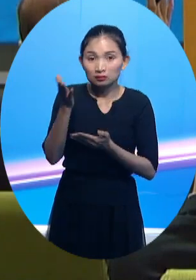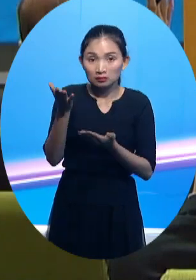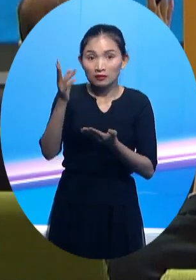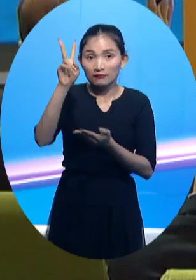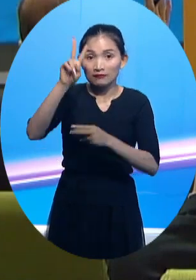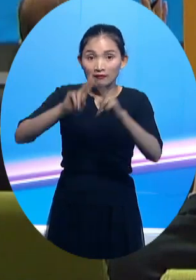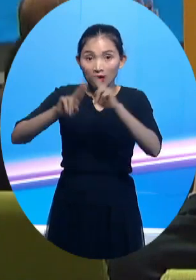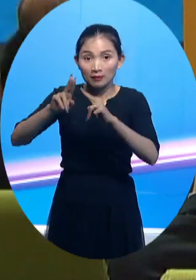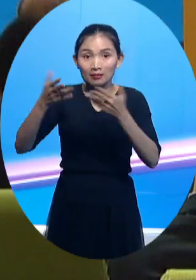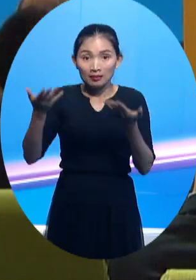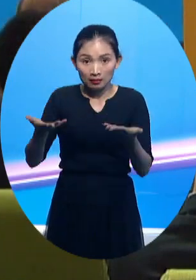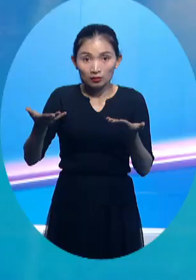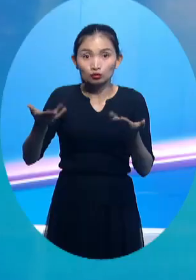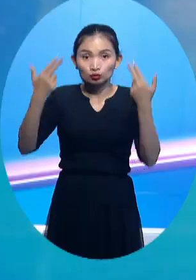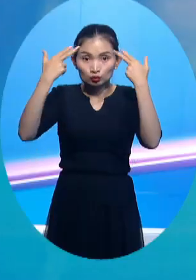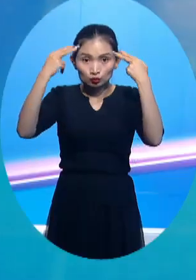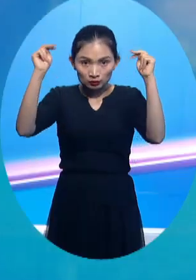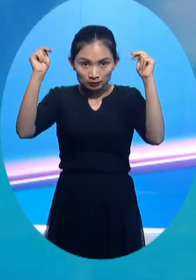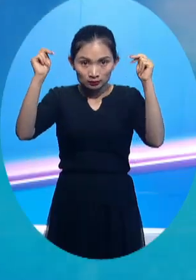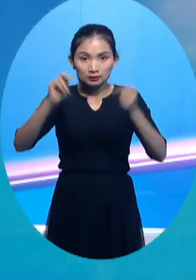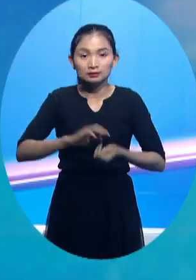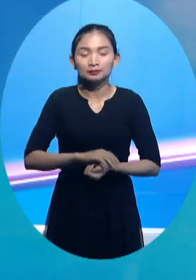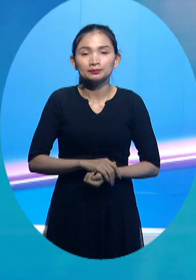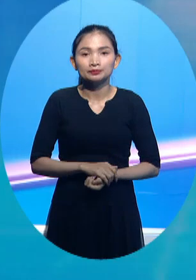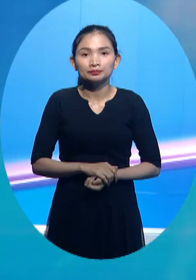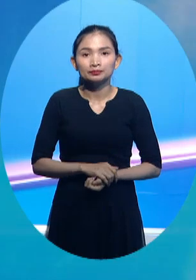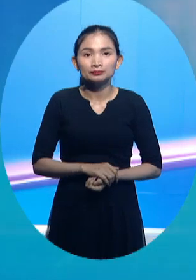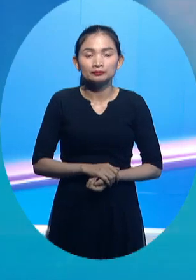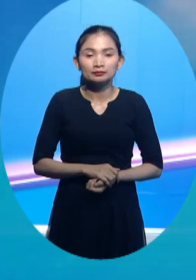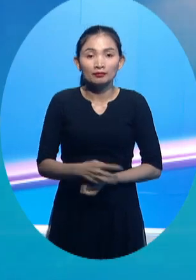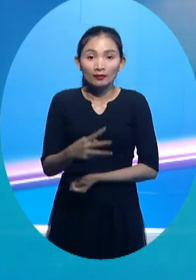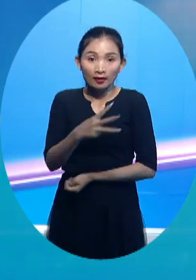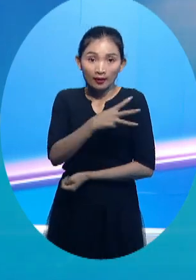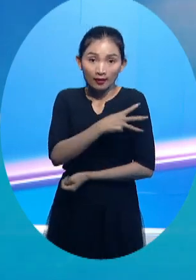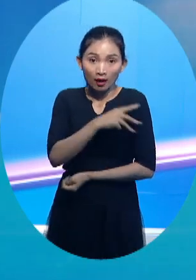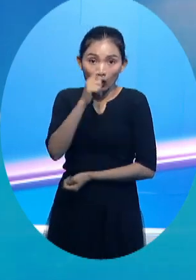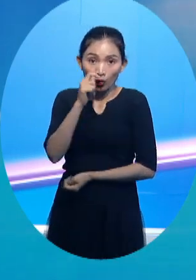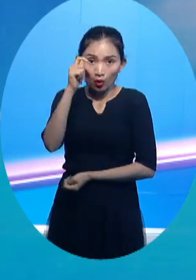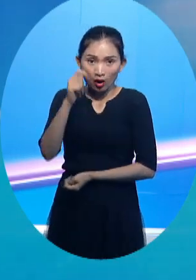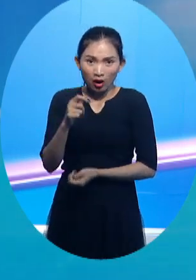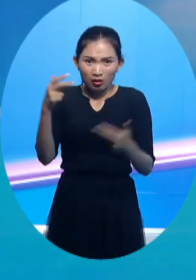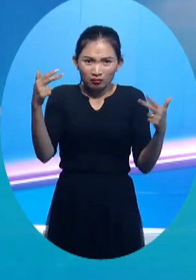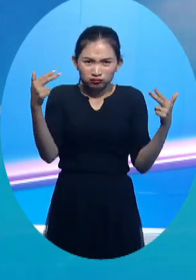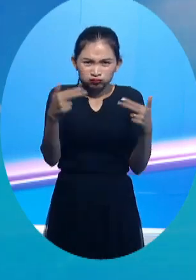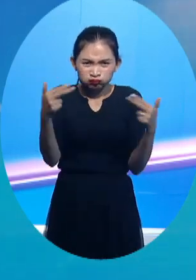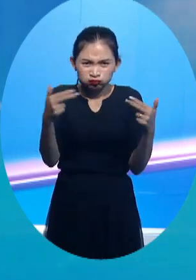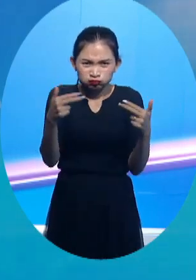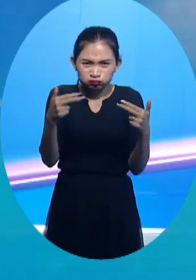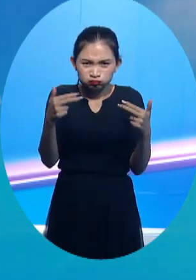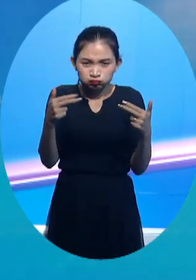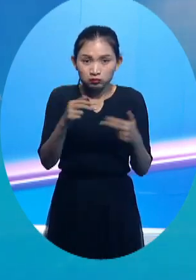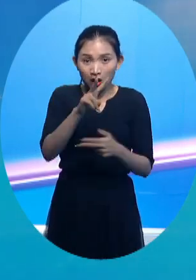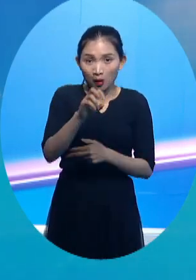đồng Bảo an chiến sự Nga Ukraina vẫn cốc liệt ngay trước và sau giao thừa 2023